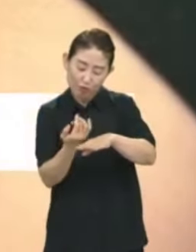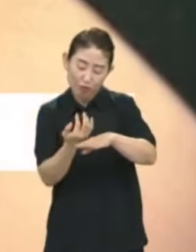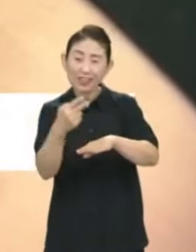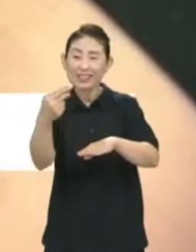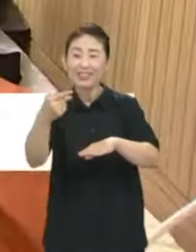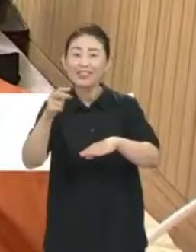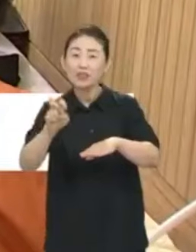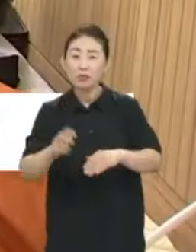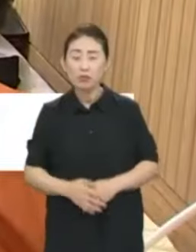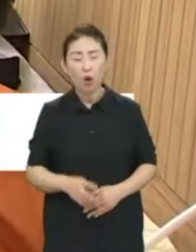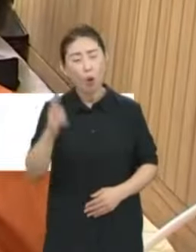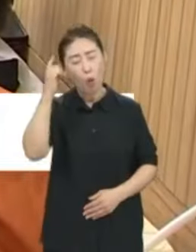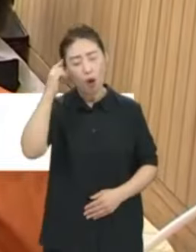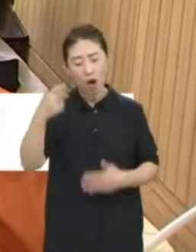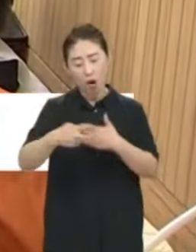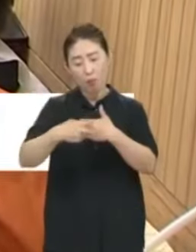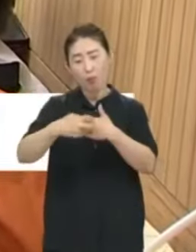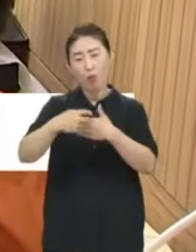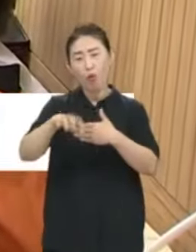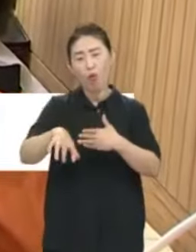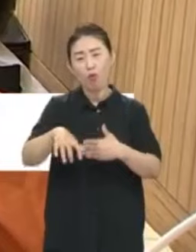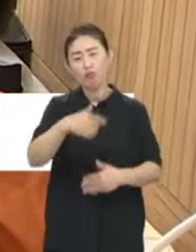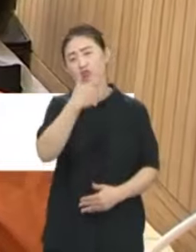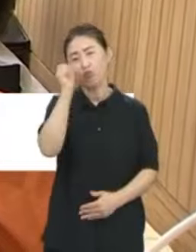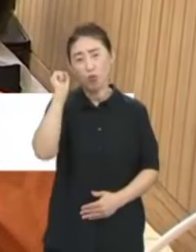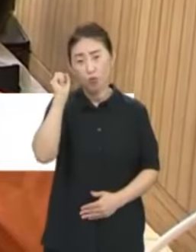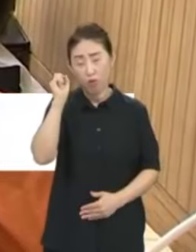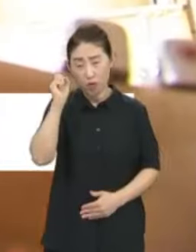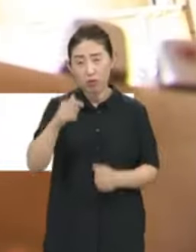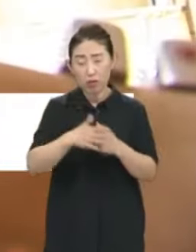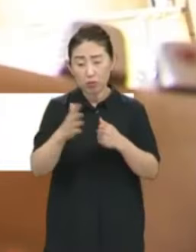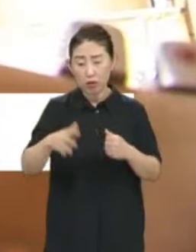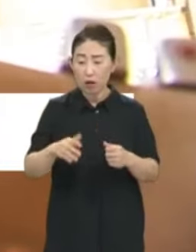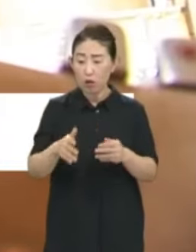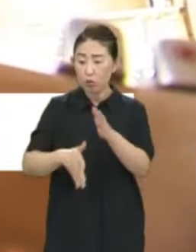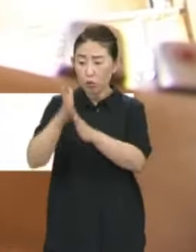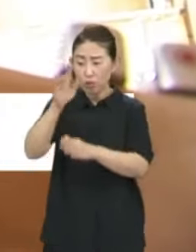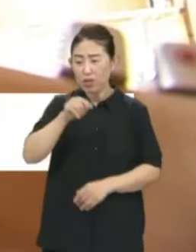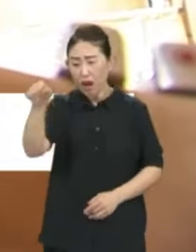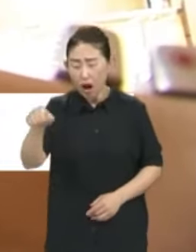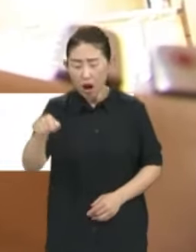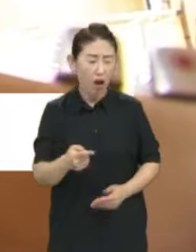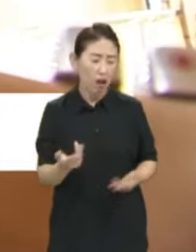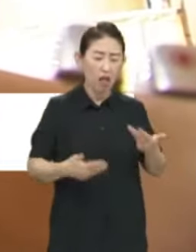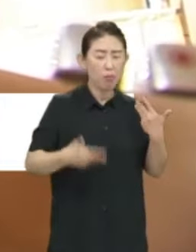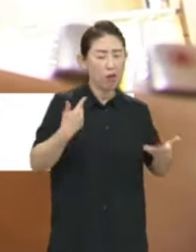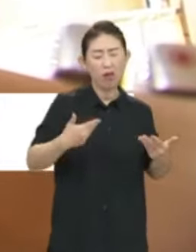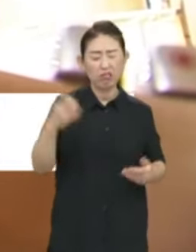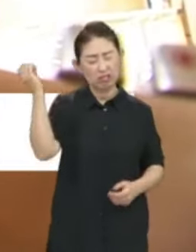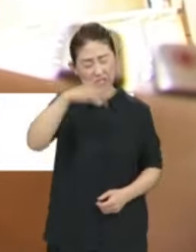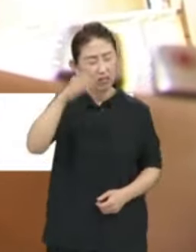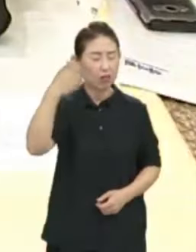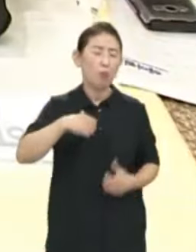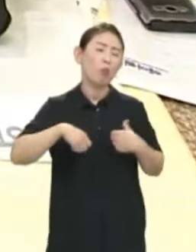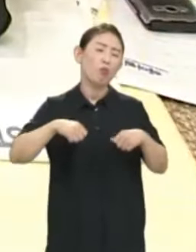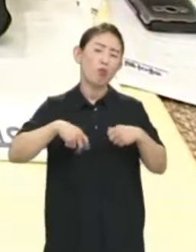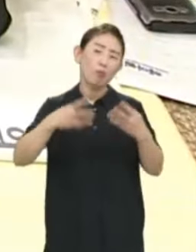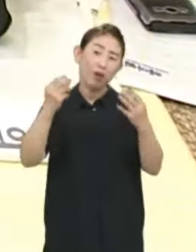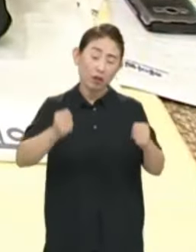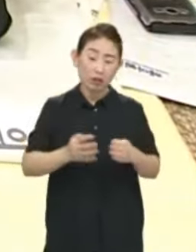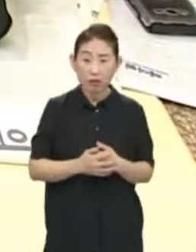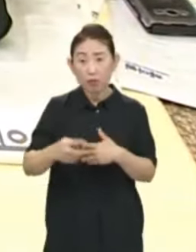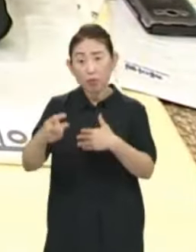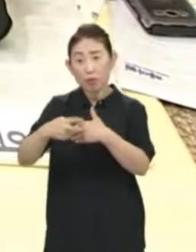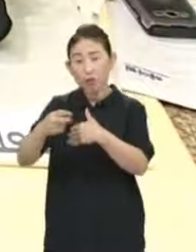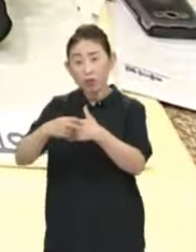부족해 제대로 치료받기 위해서는 도시로 나가야 하지만 농산일이 바빠 엄두도 못 내는 상황. 의료봉사를 나온 학생들이